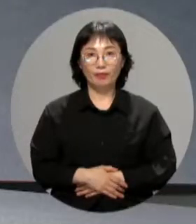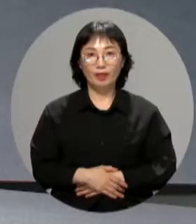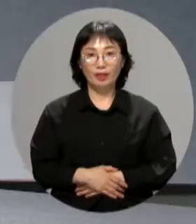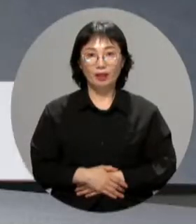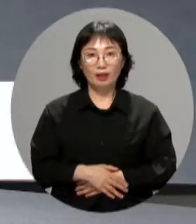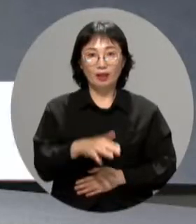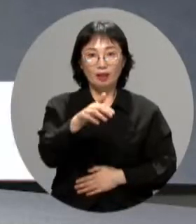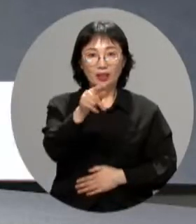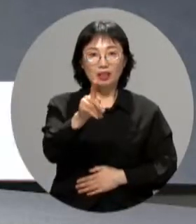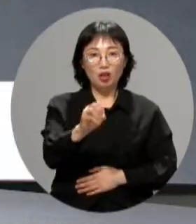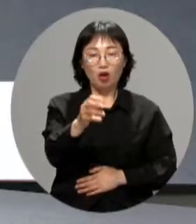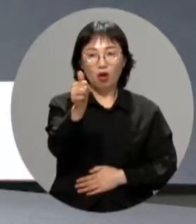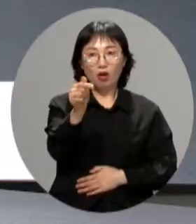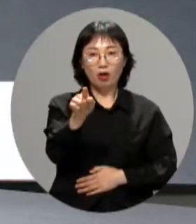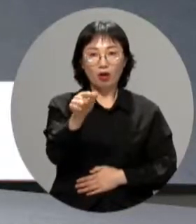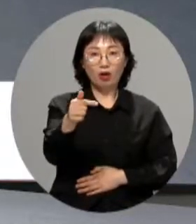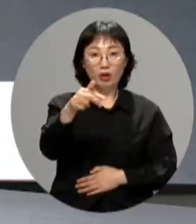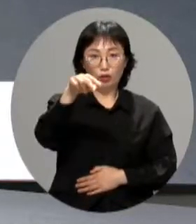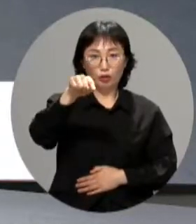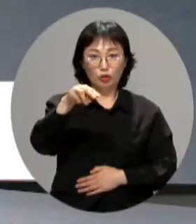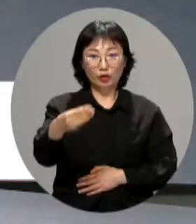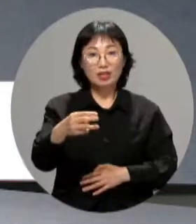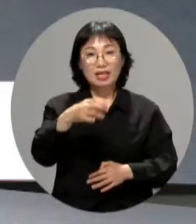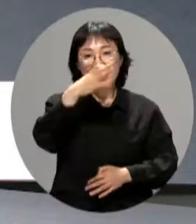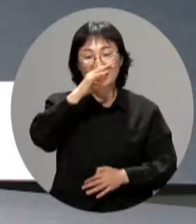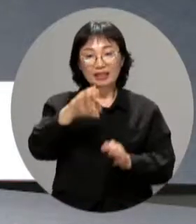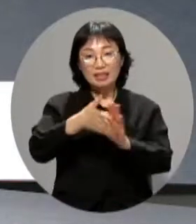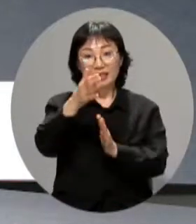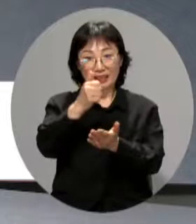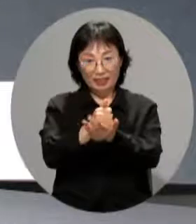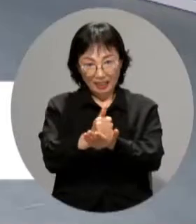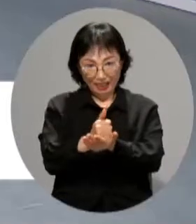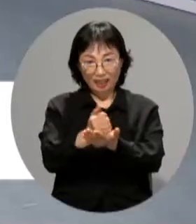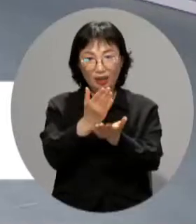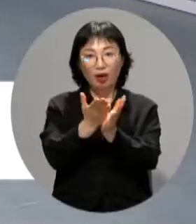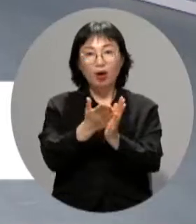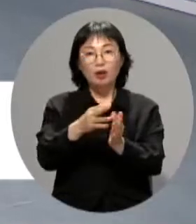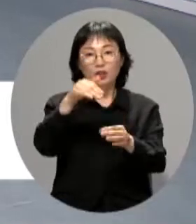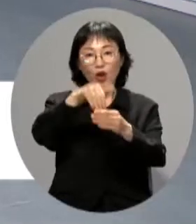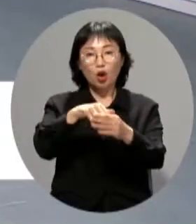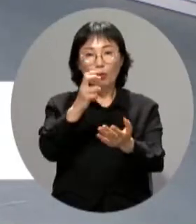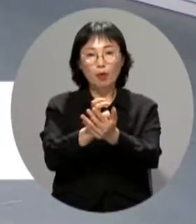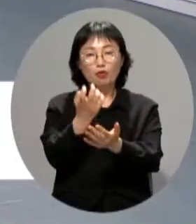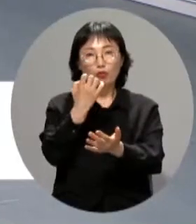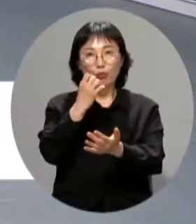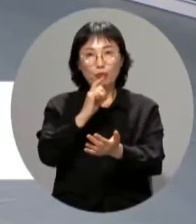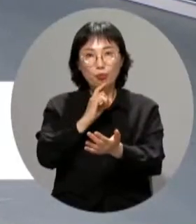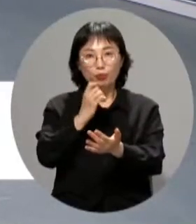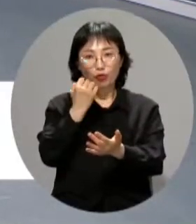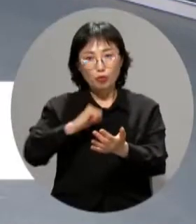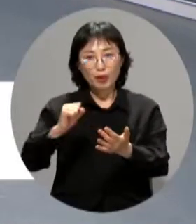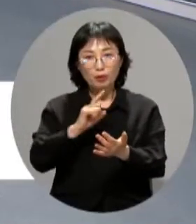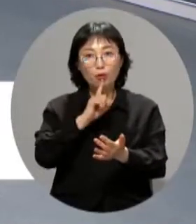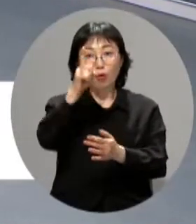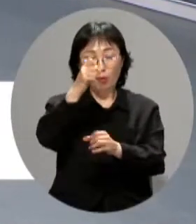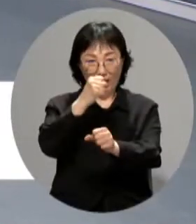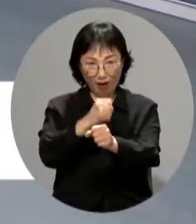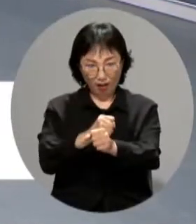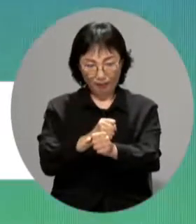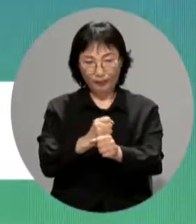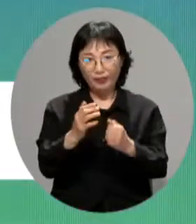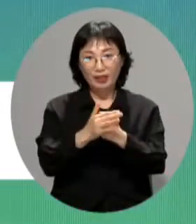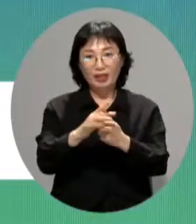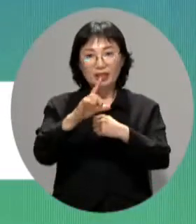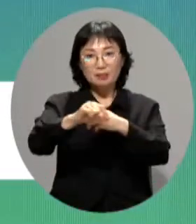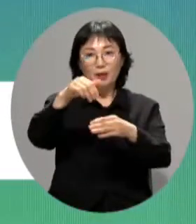정권 u 익산시장 의 선거법 위반 관련 고 바래 민형사상 대응을 시사했습니다 정 시장은 유기의 지방선거를